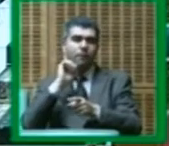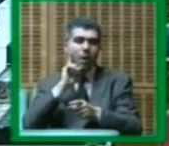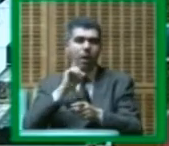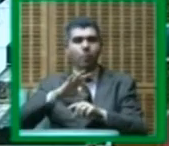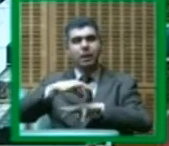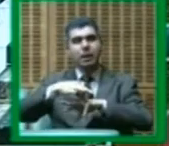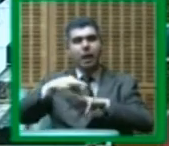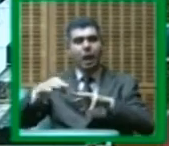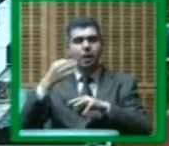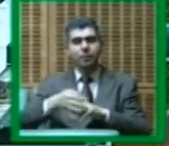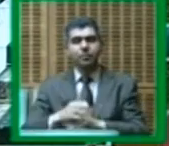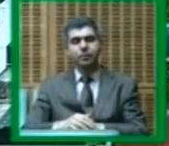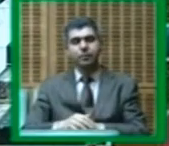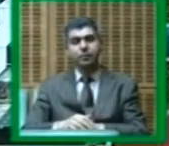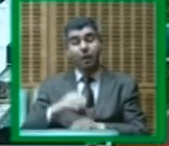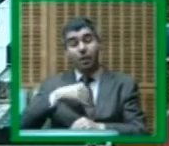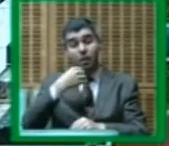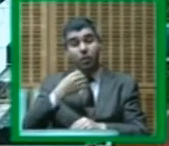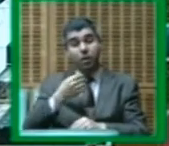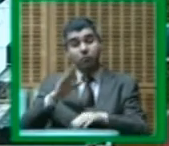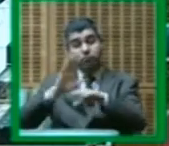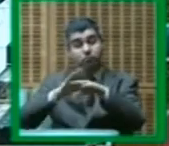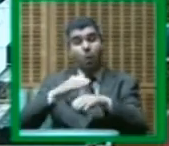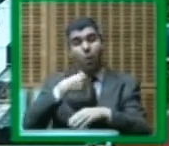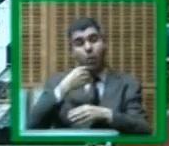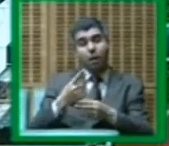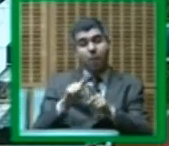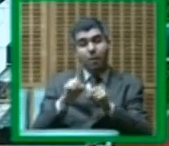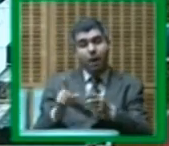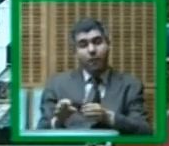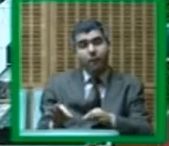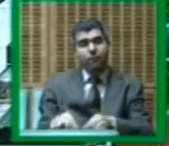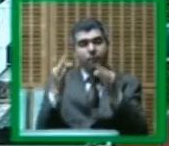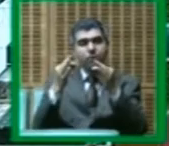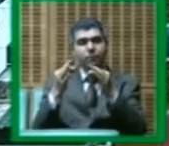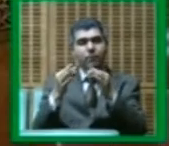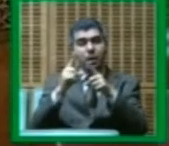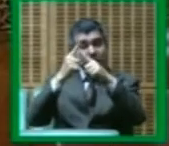الأمهات. أفيدكم بأنه وبخصوص الحصيلة،